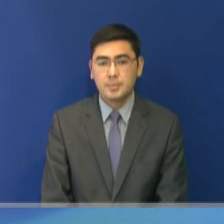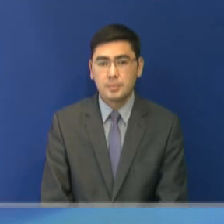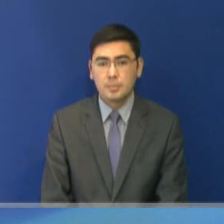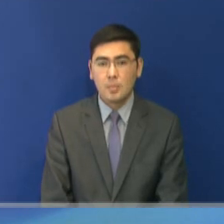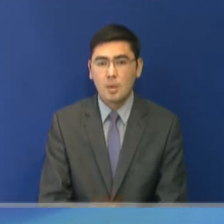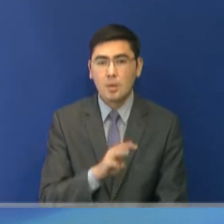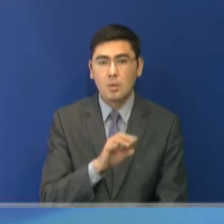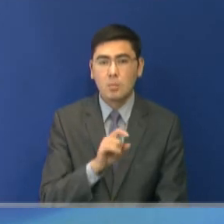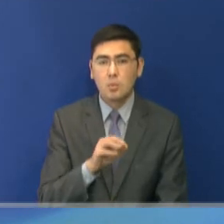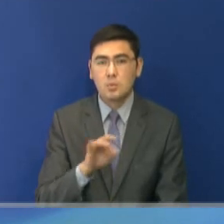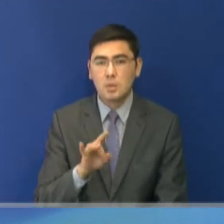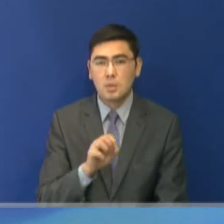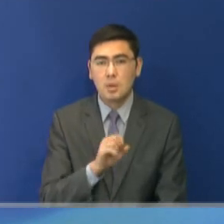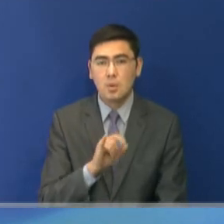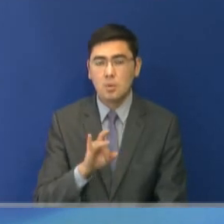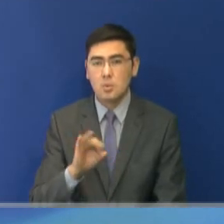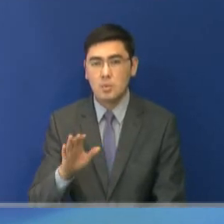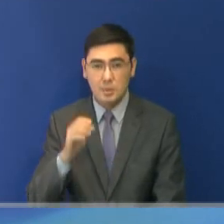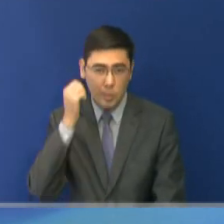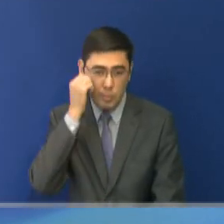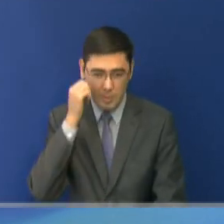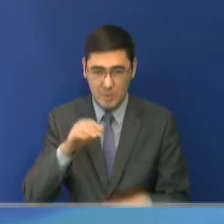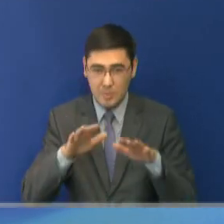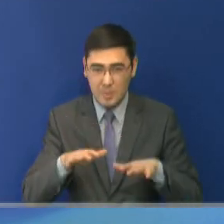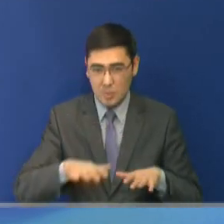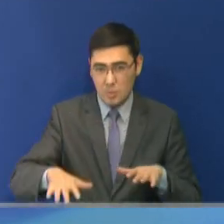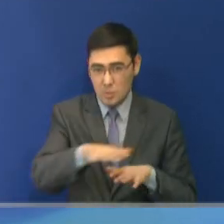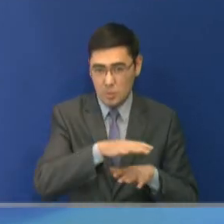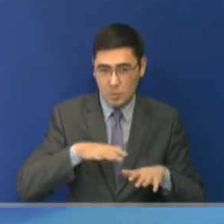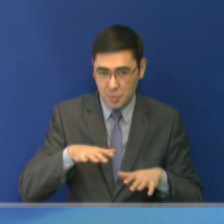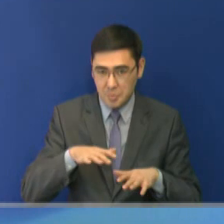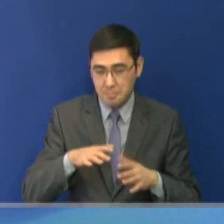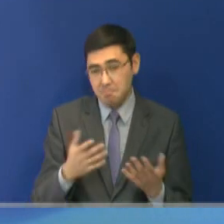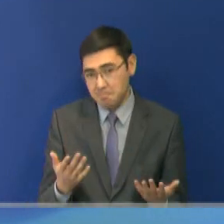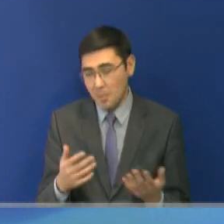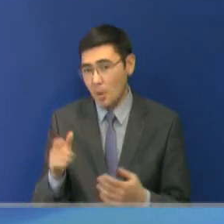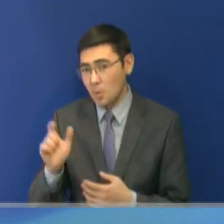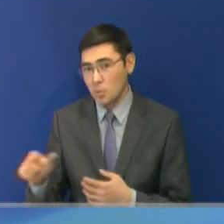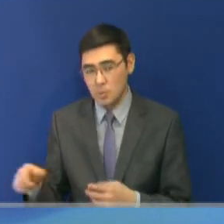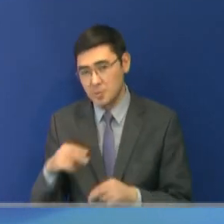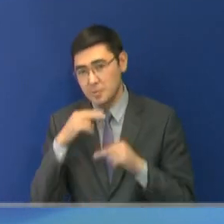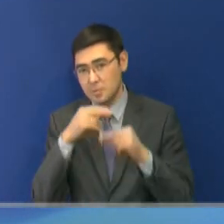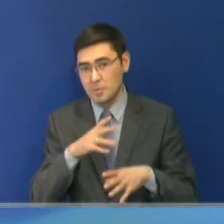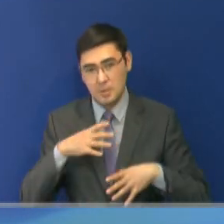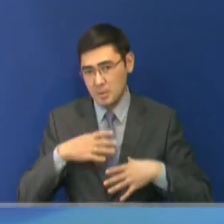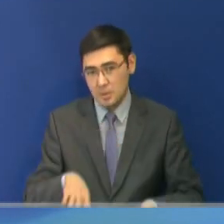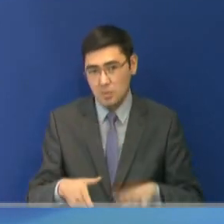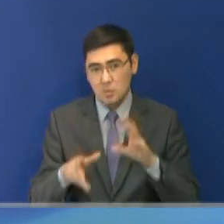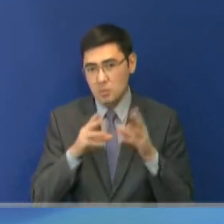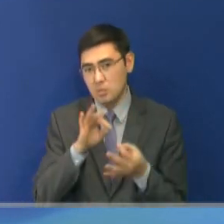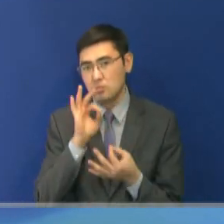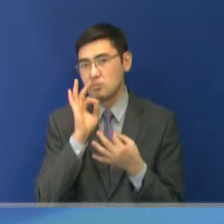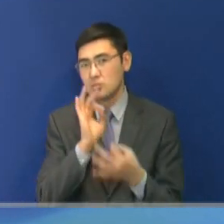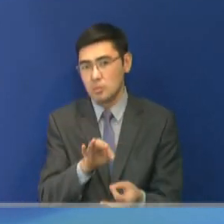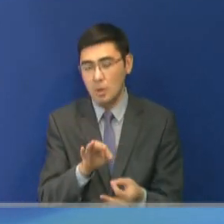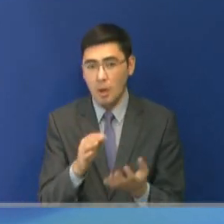Площадь Мухтара Ауэзова не получила должного внимания и в этот юбилейный год. Как известно, имя писателя неразрывно связано с именем Абая